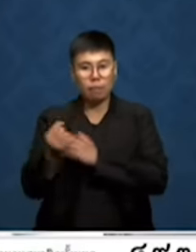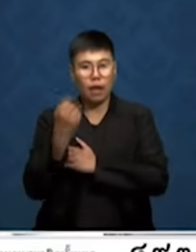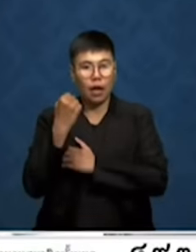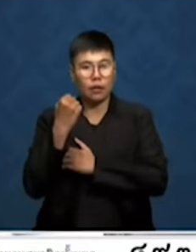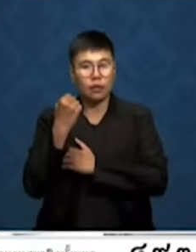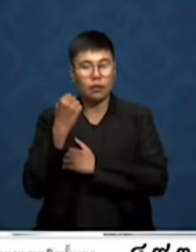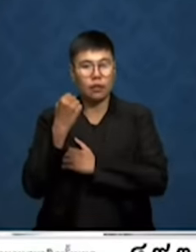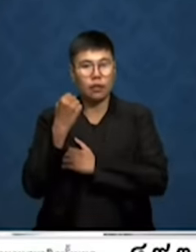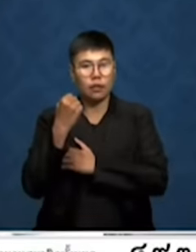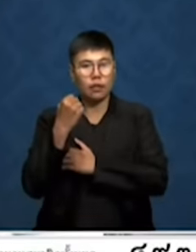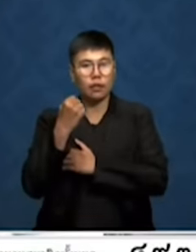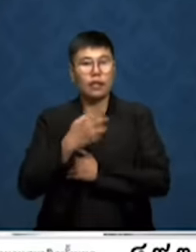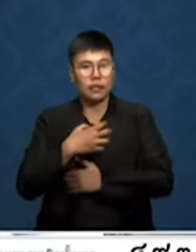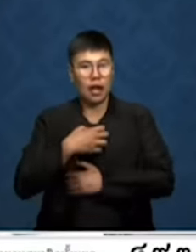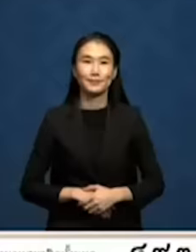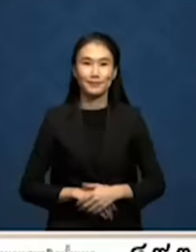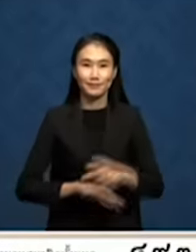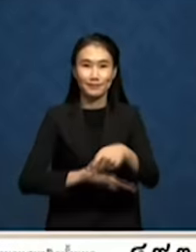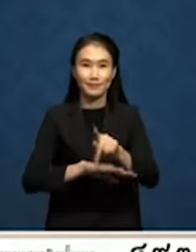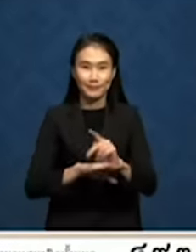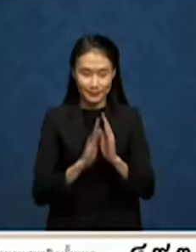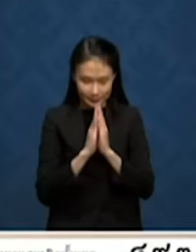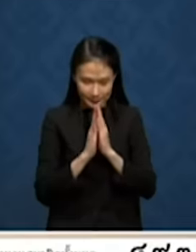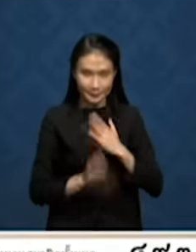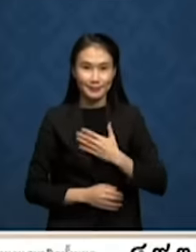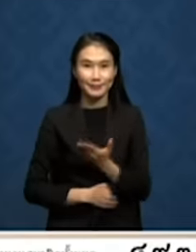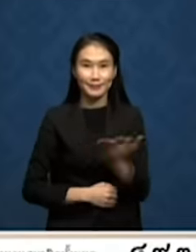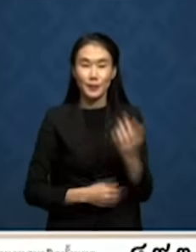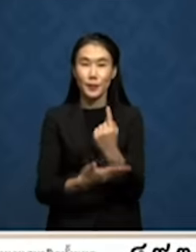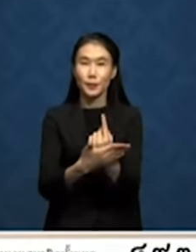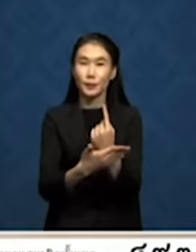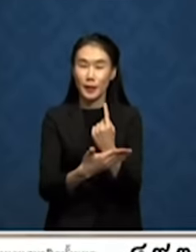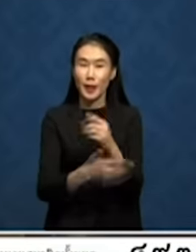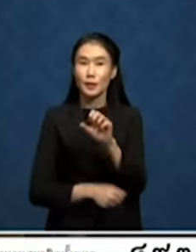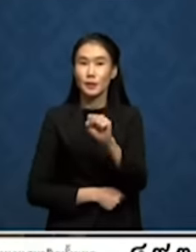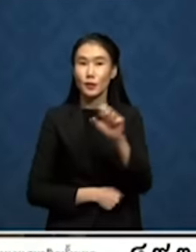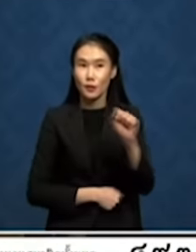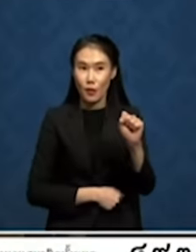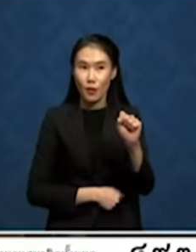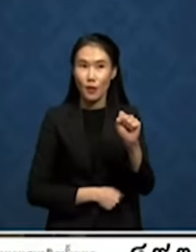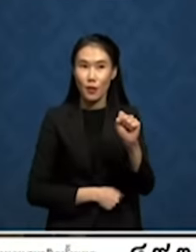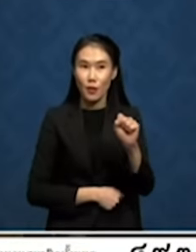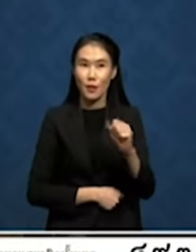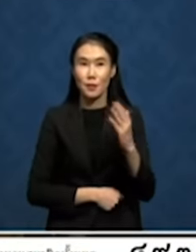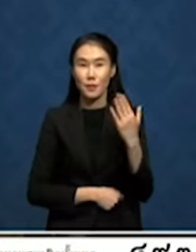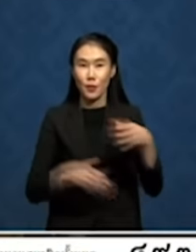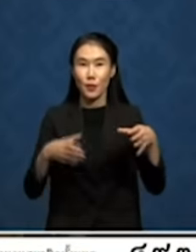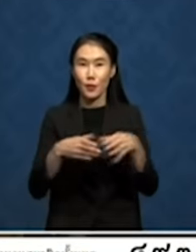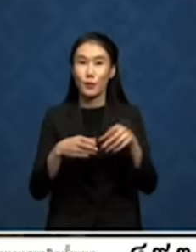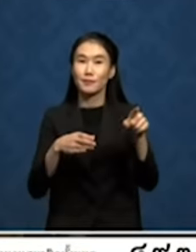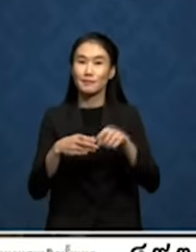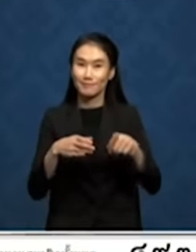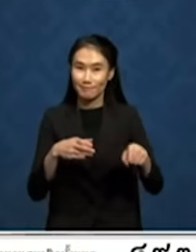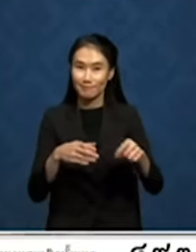หัวของประชาชนด้วยค่ะขอบคุณค่ะ ชุติมาโคชพันธ์ผู้แทนราษฎรแบบบัญชีรายชื่ออดีตพรรคก้าวไกล